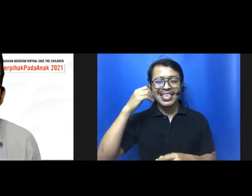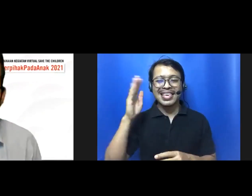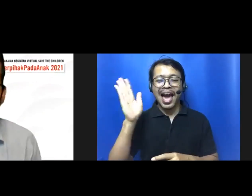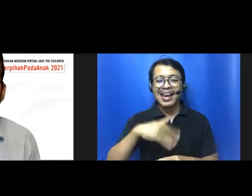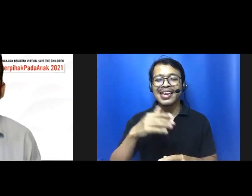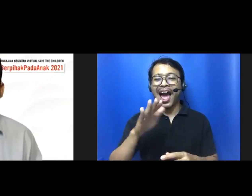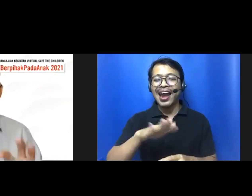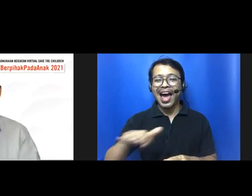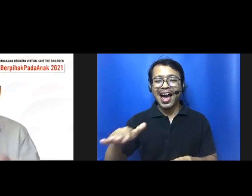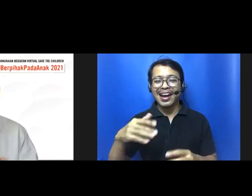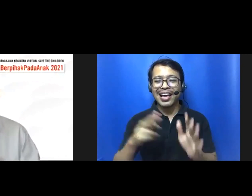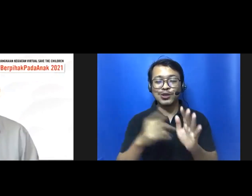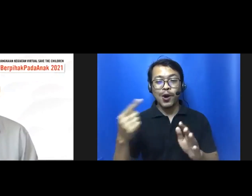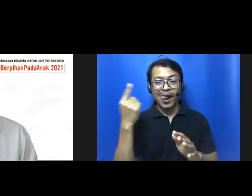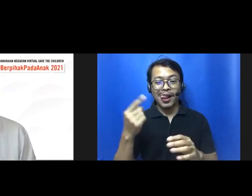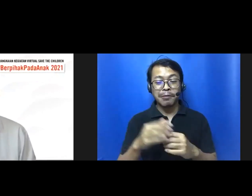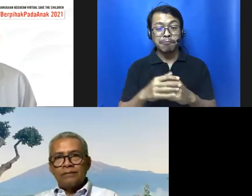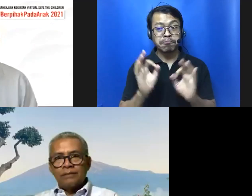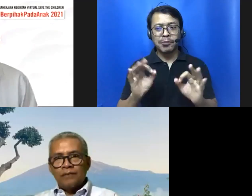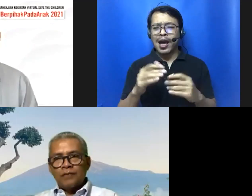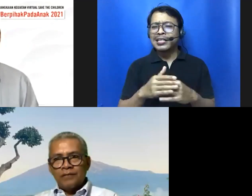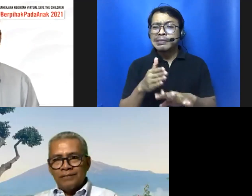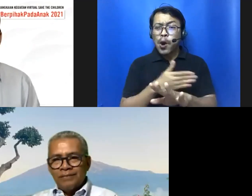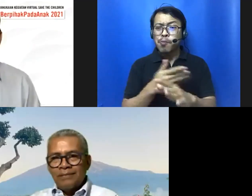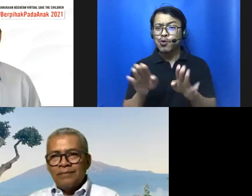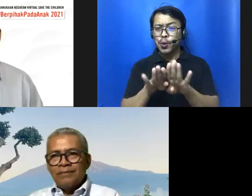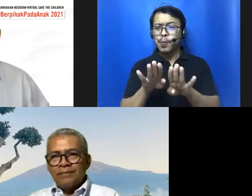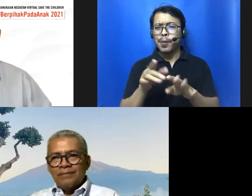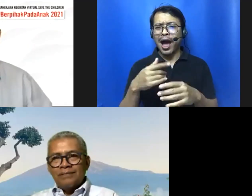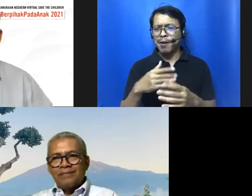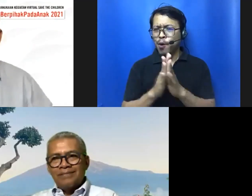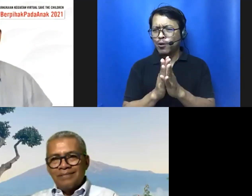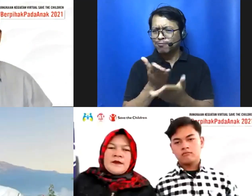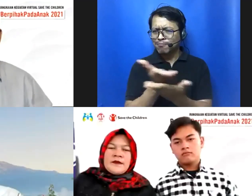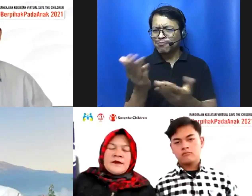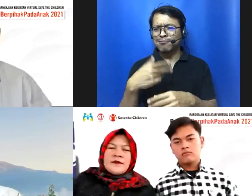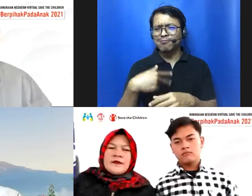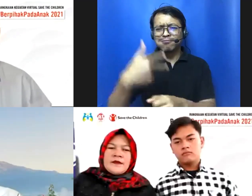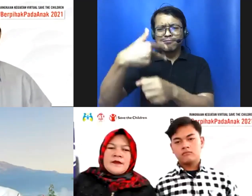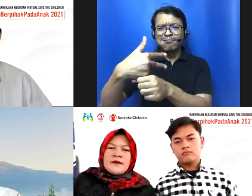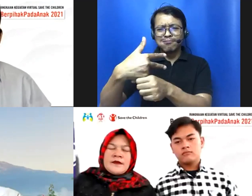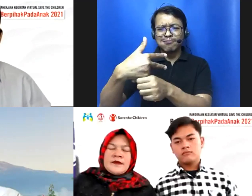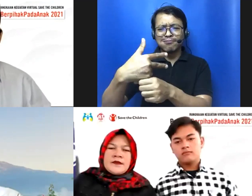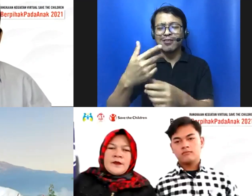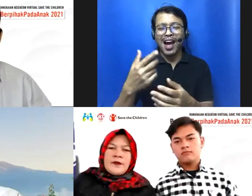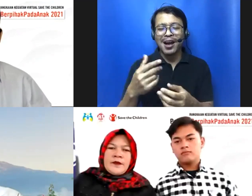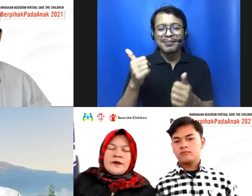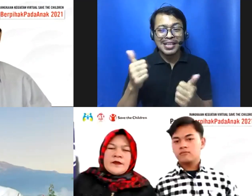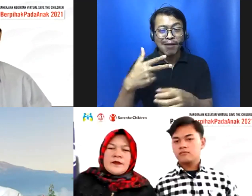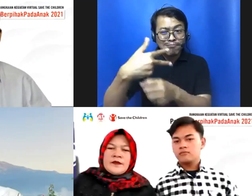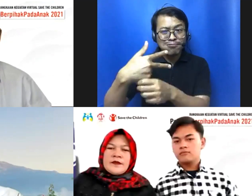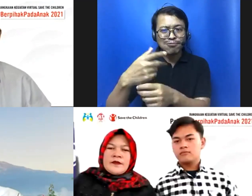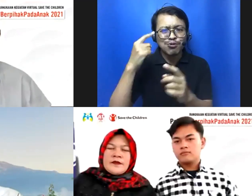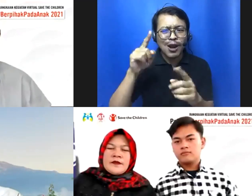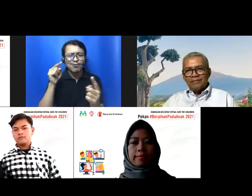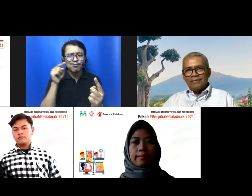Bapak Ibu semuanya untuk membuka kamera. Kita akan berfoto bersama sebagai dokumentasi dalam webinar